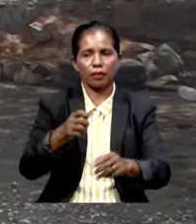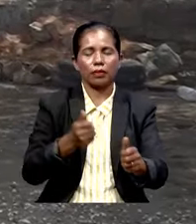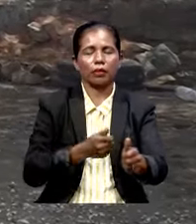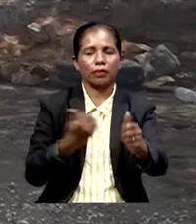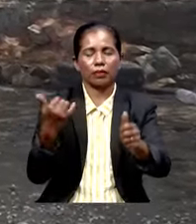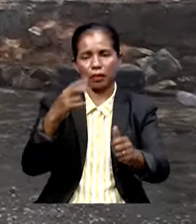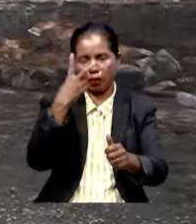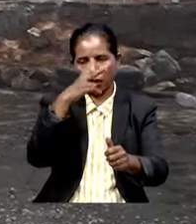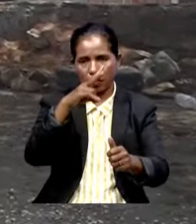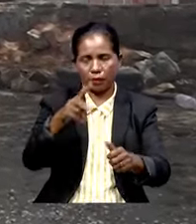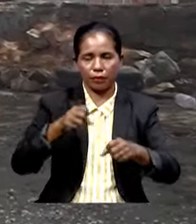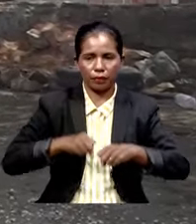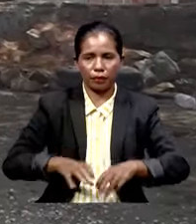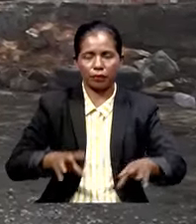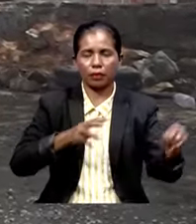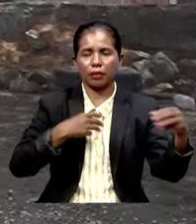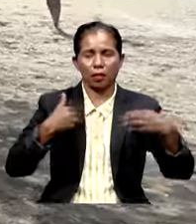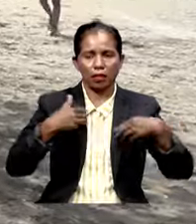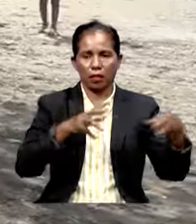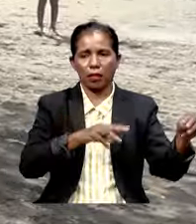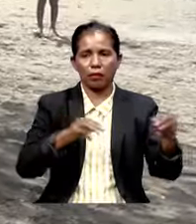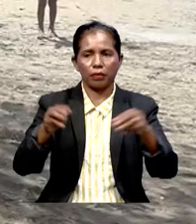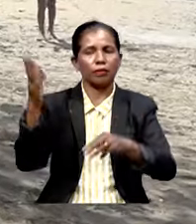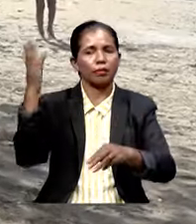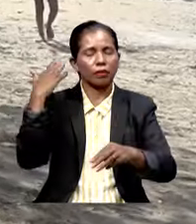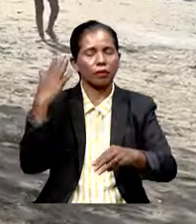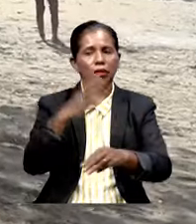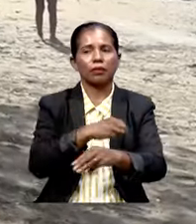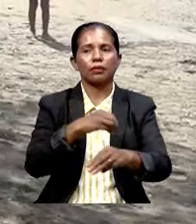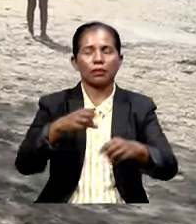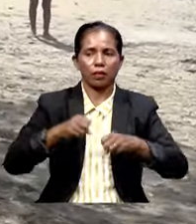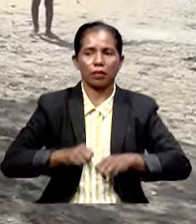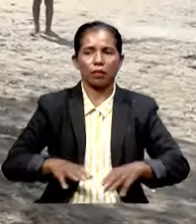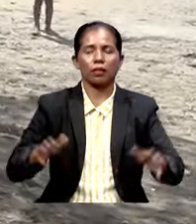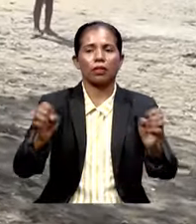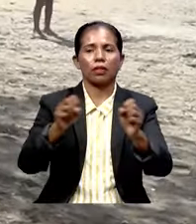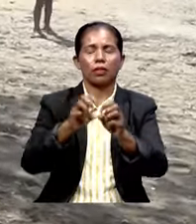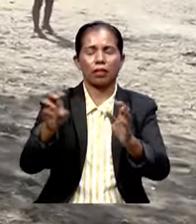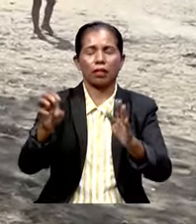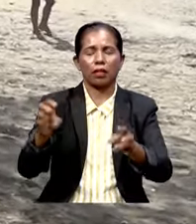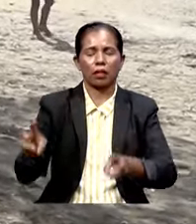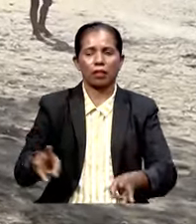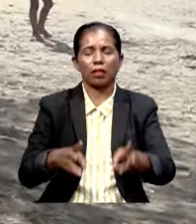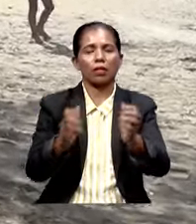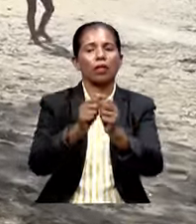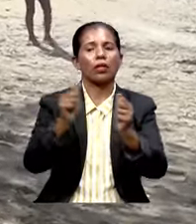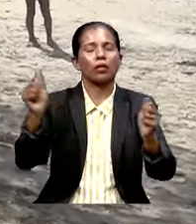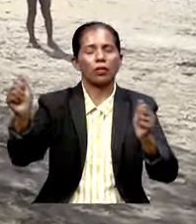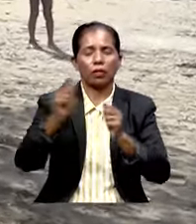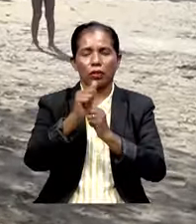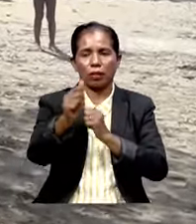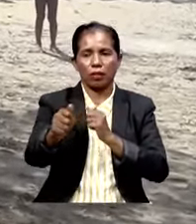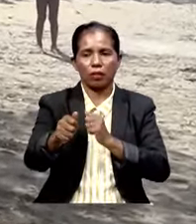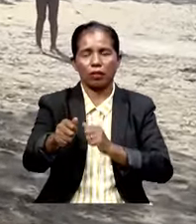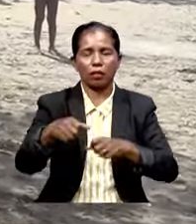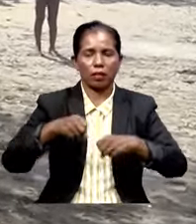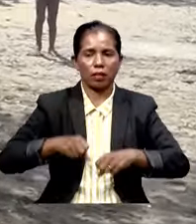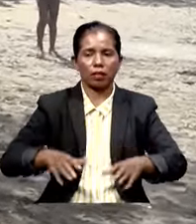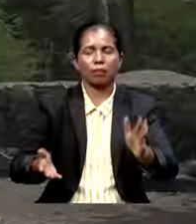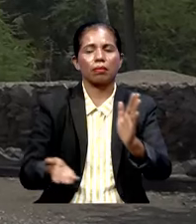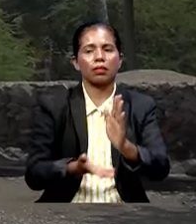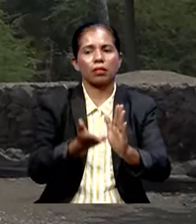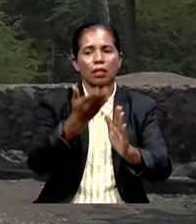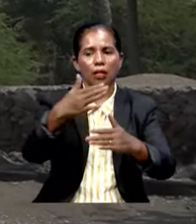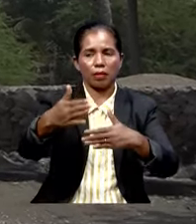ni hare tasi iha mudansa tamba uluk distansia entre tasi ho estrada dok, mai be agora ne tasi ben komesa sai no